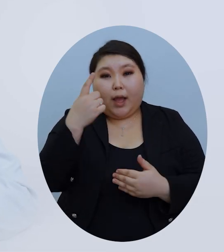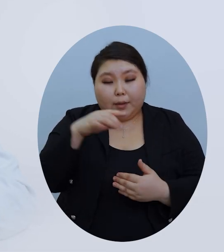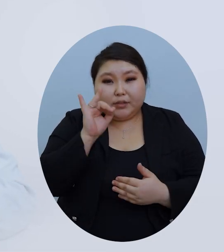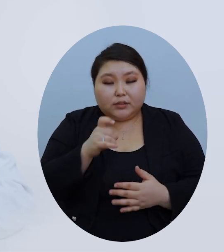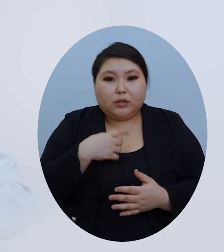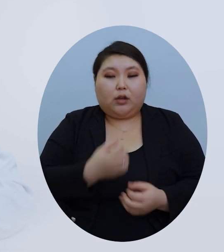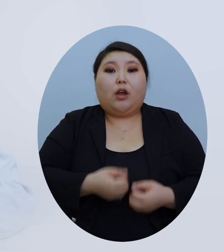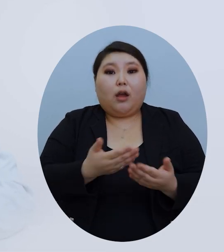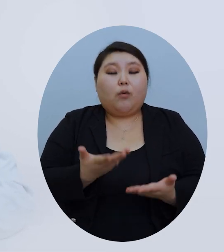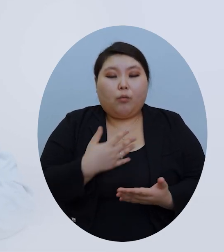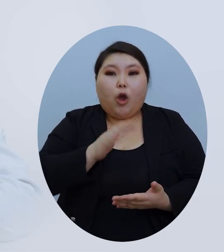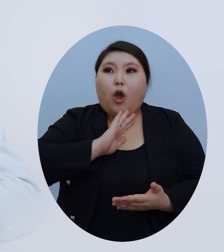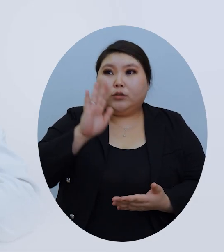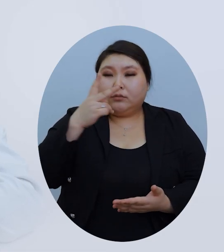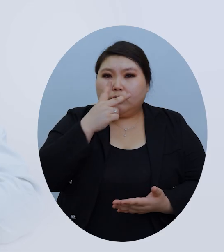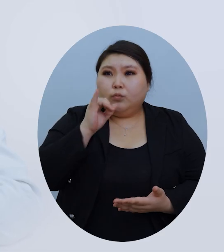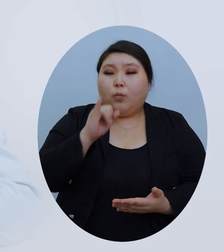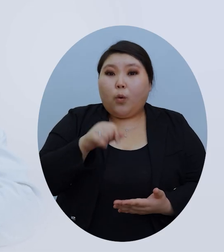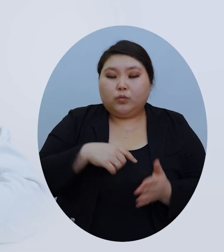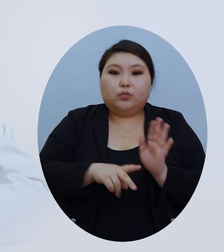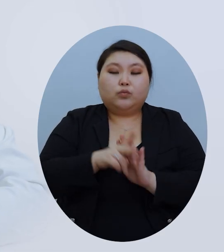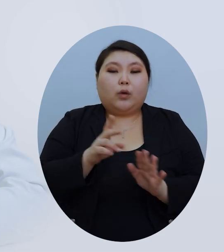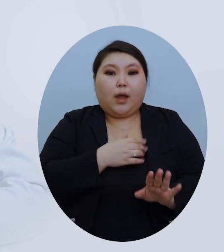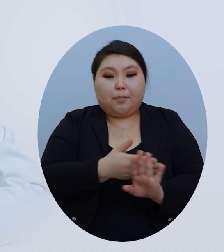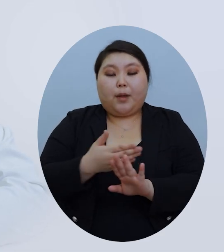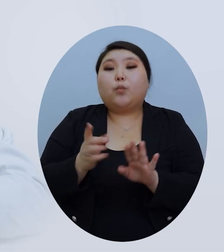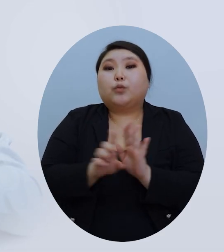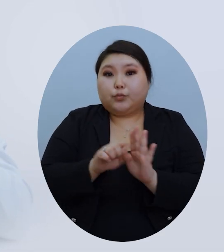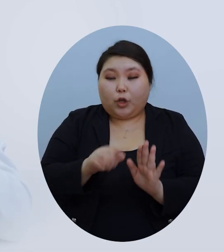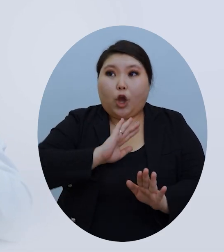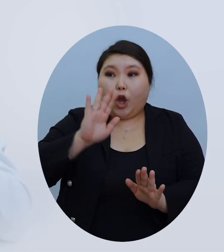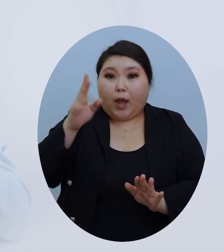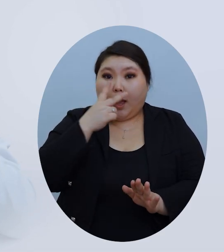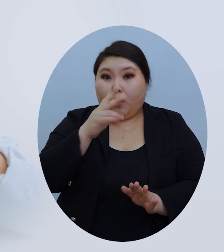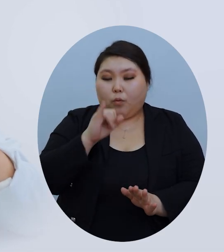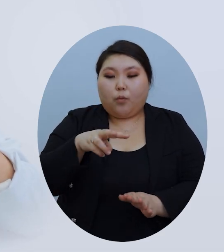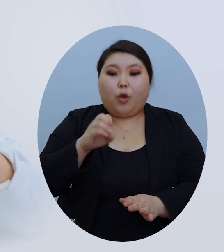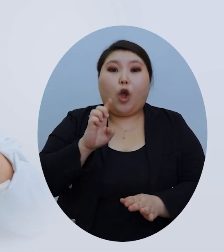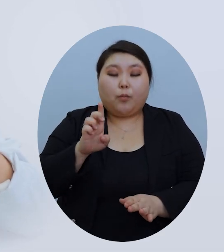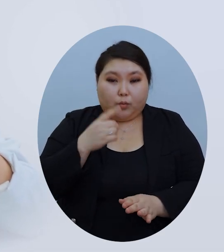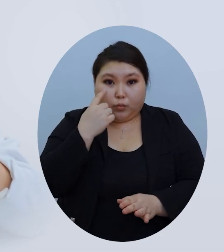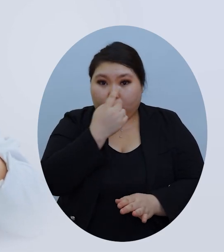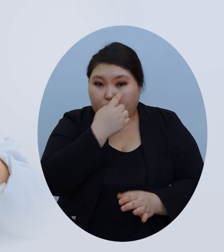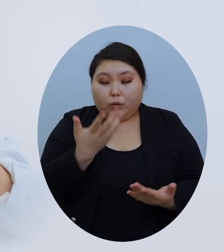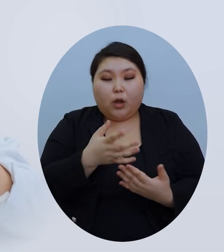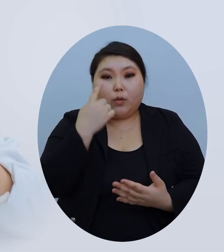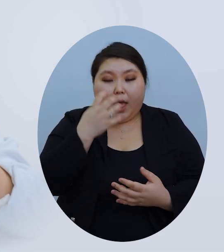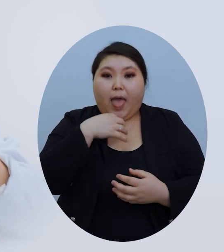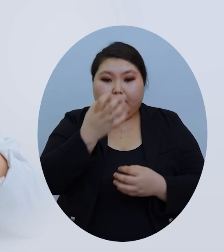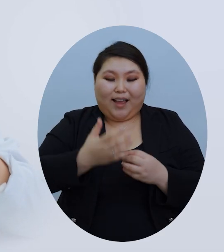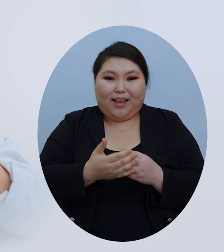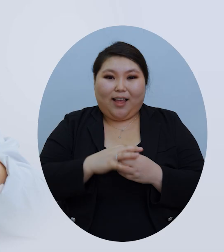байхаас сэргийлэх боломжтой. Холын хараа муу буюу миоп нүдний хувьд нүдний алим арагшаага сунсан байдаг. Энэ